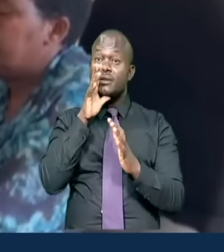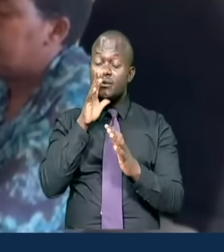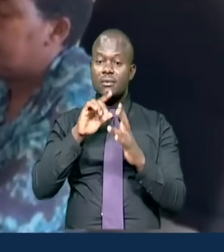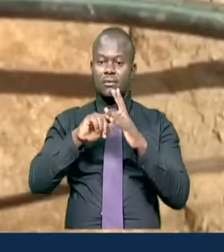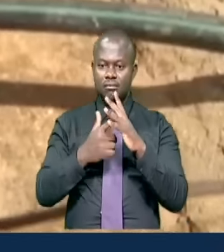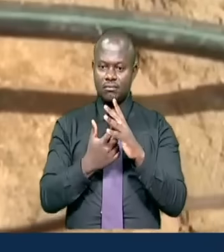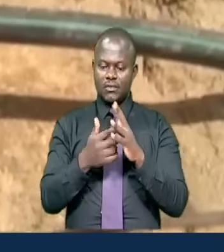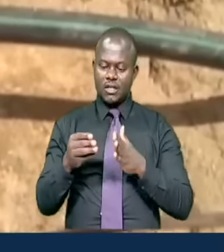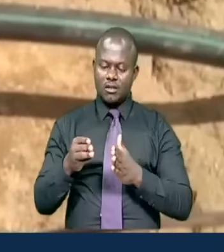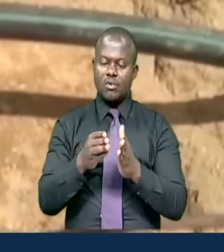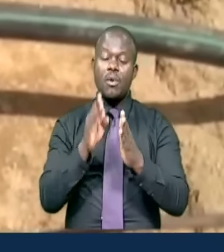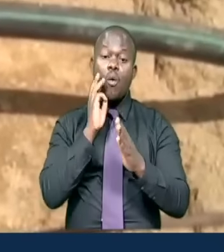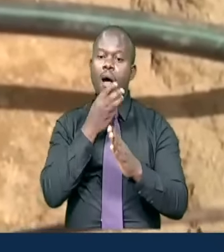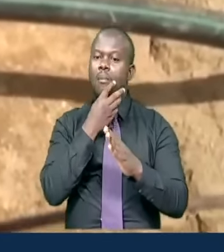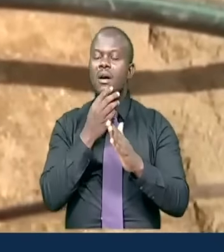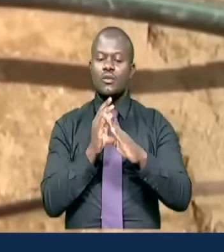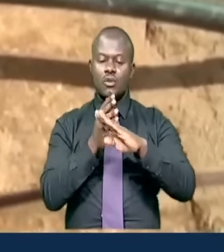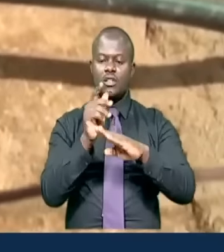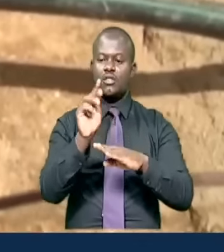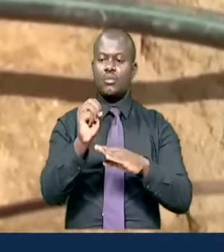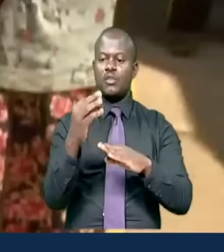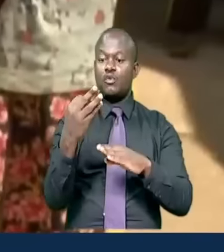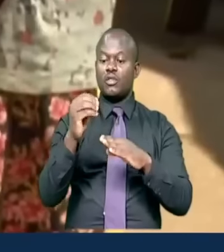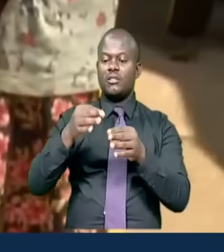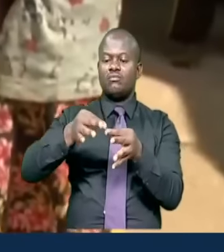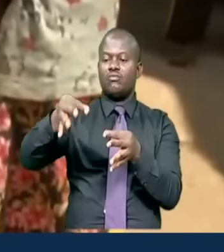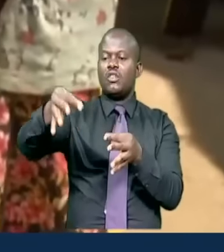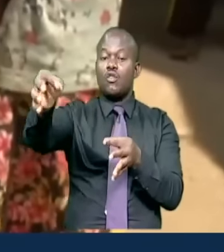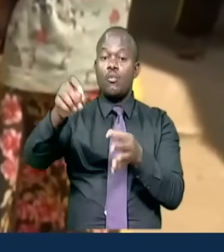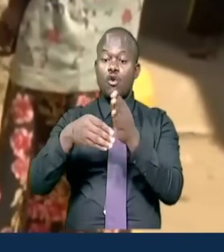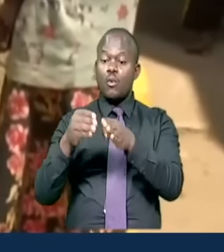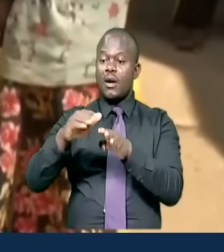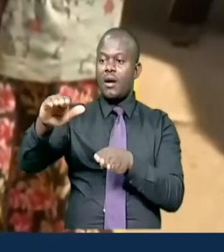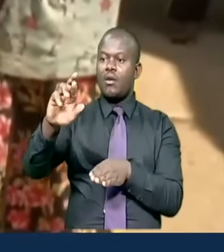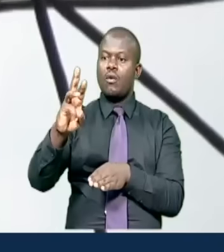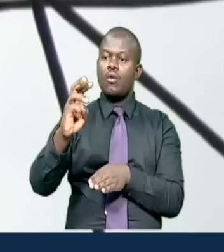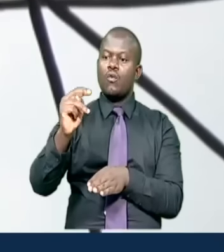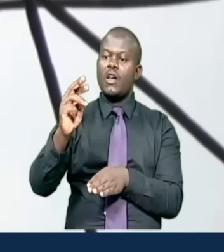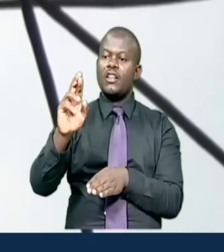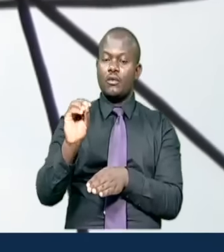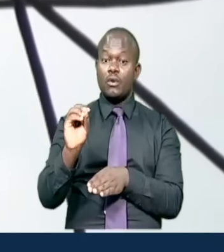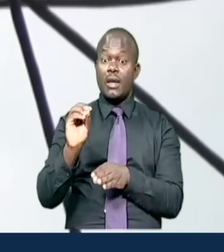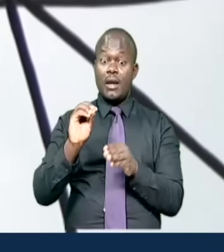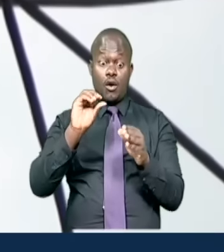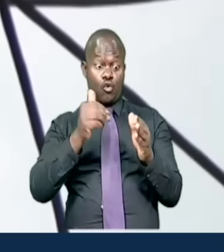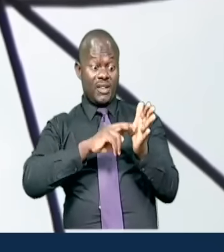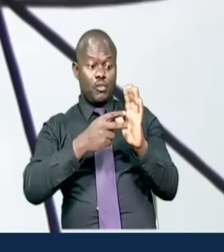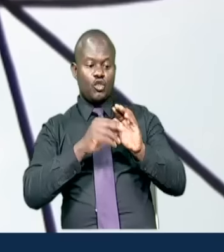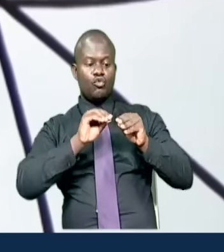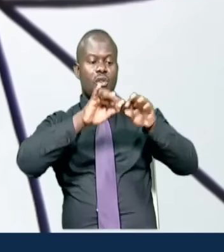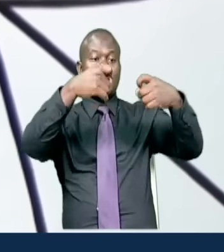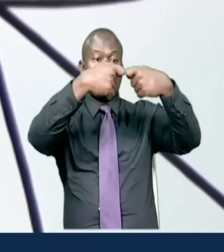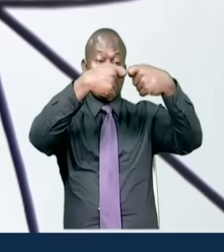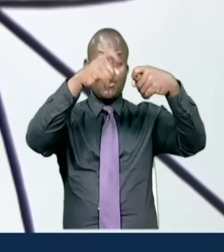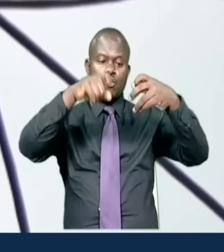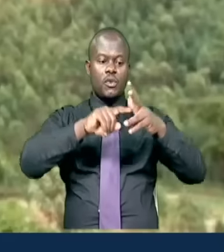umuyoboro w'amazi ureshya na kilometero 30 wagombaga kubakwa mu murenge wa Rwaniro. Hari kandi umushinga wo gukwirakwiza amashanyarazi wagombaga gutangira mu kwezi